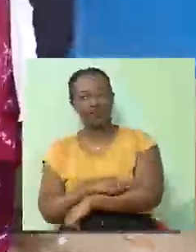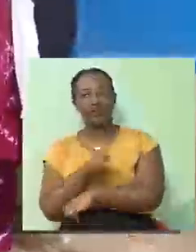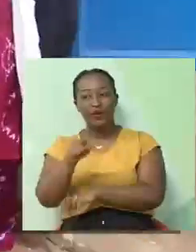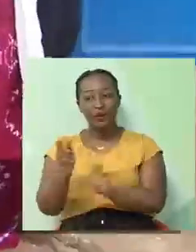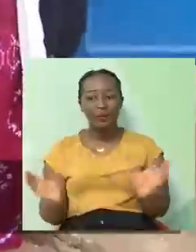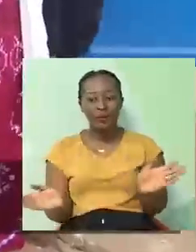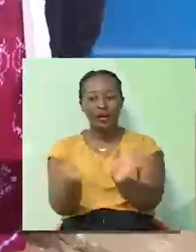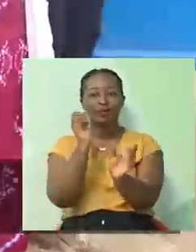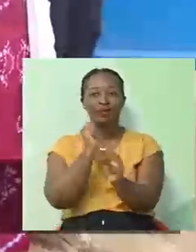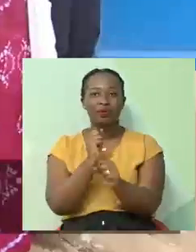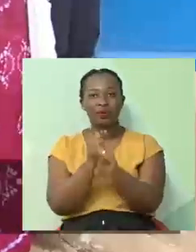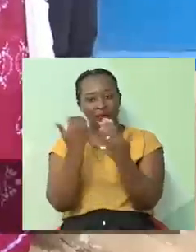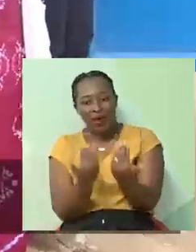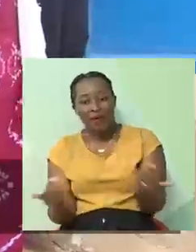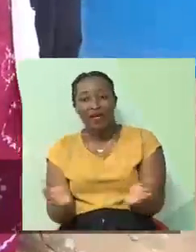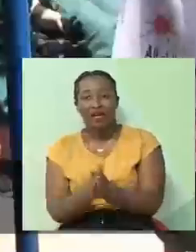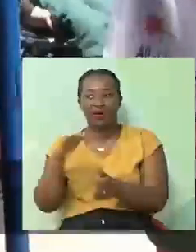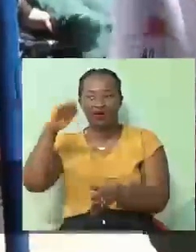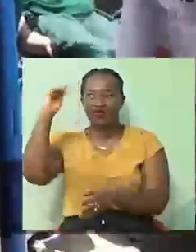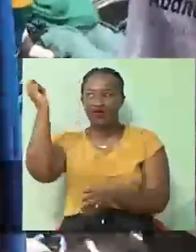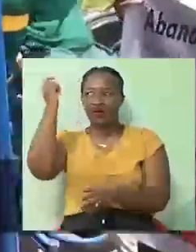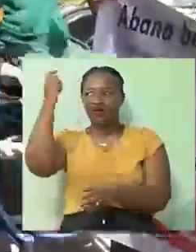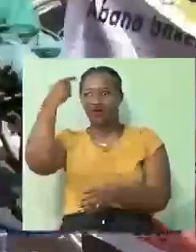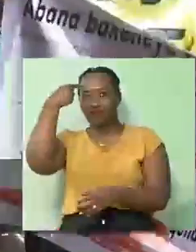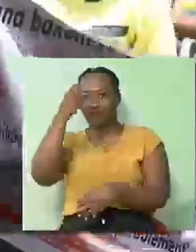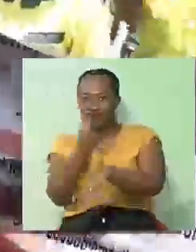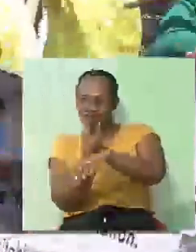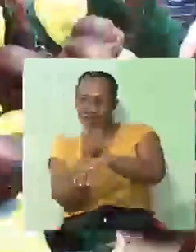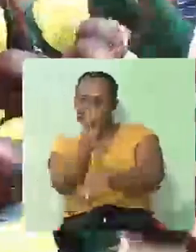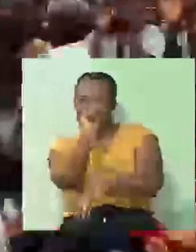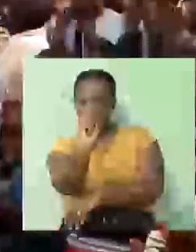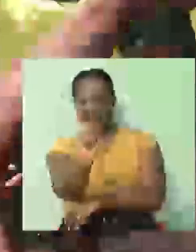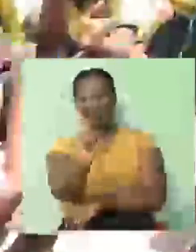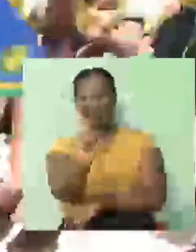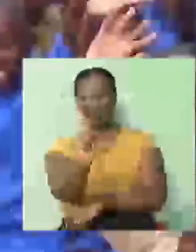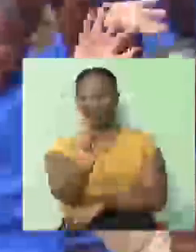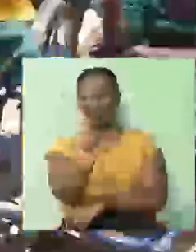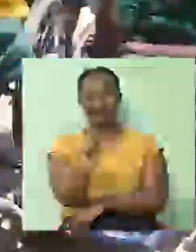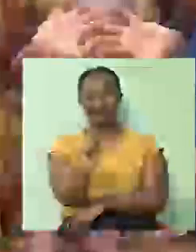ishuri ubu bukangurambaga bukorwa abana n'abantu bakuru bavuze inzogera mu gihe cy'umunota